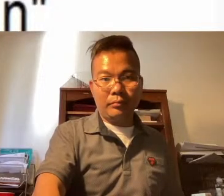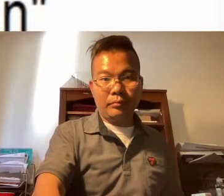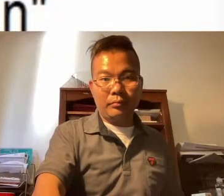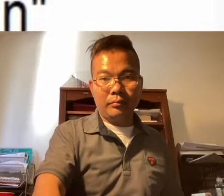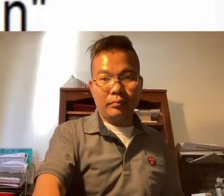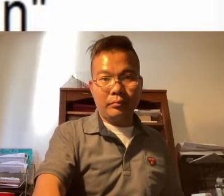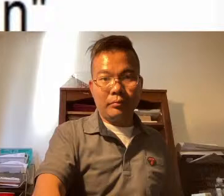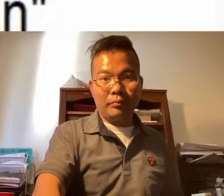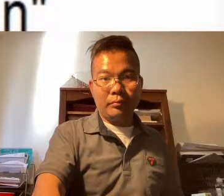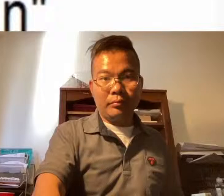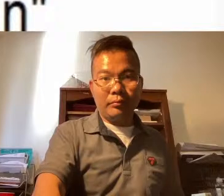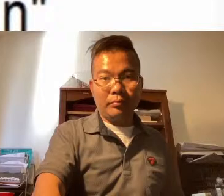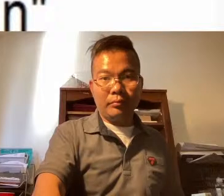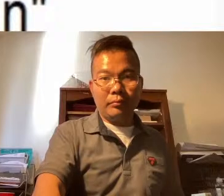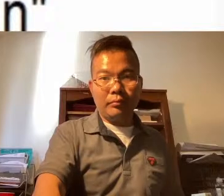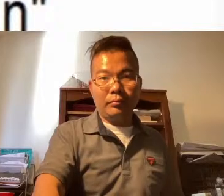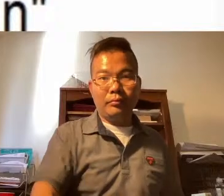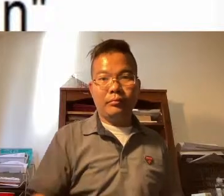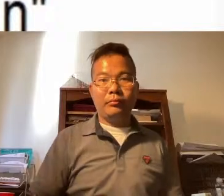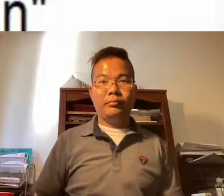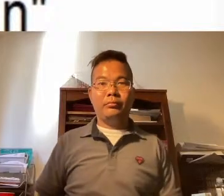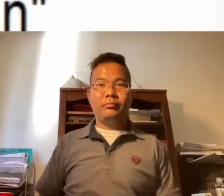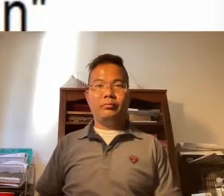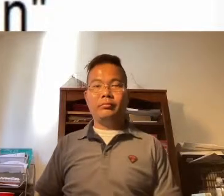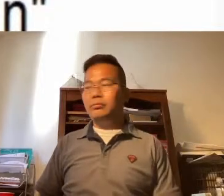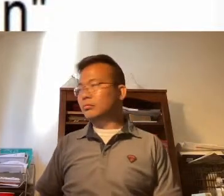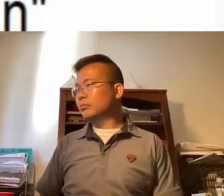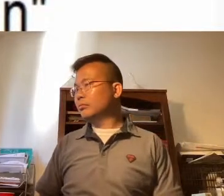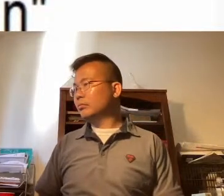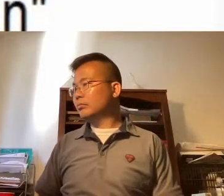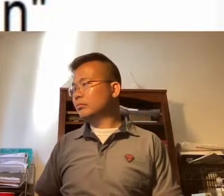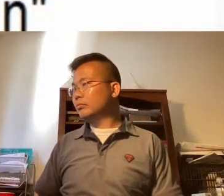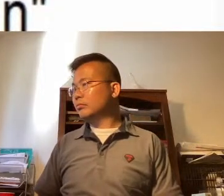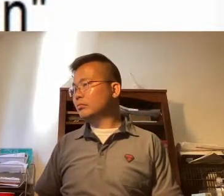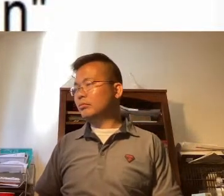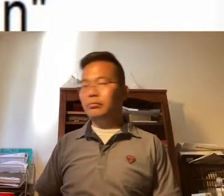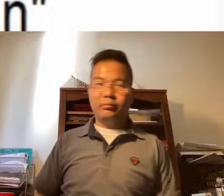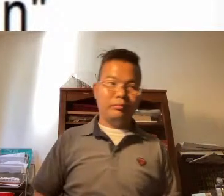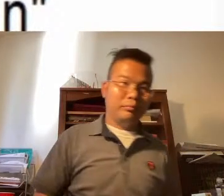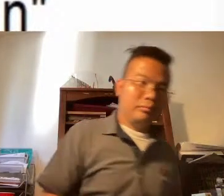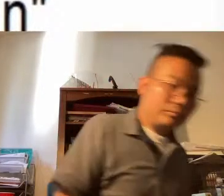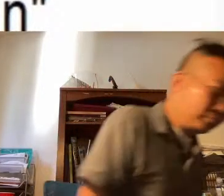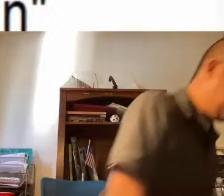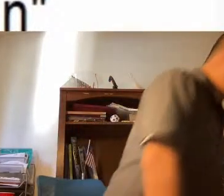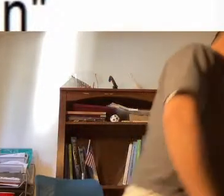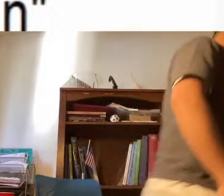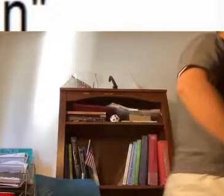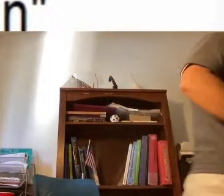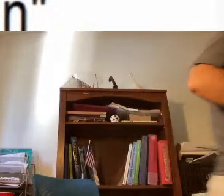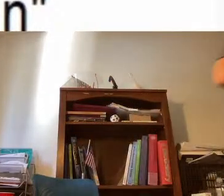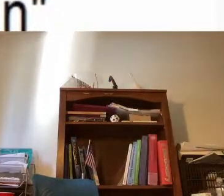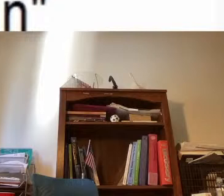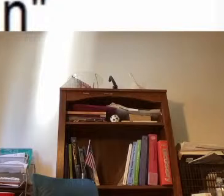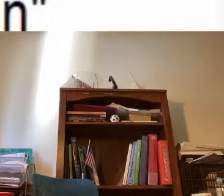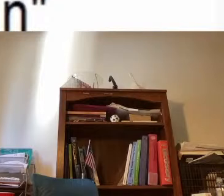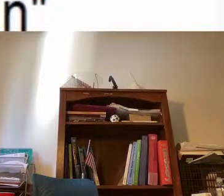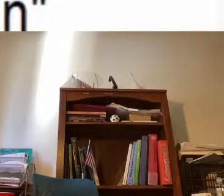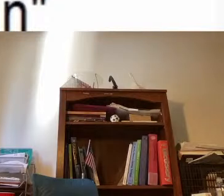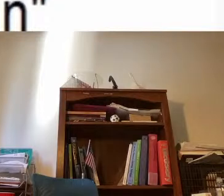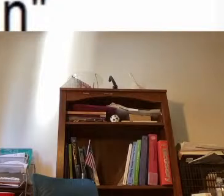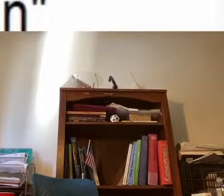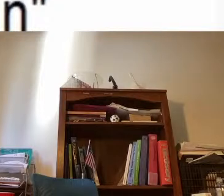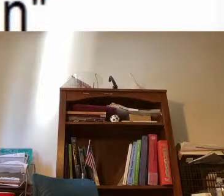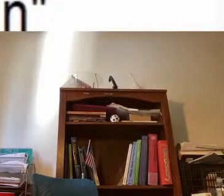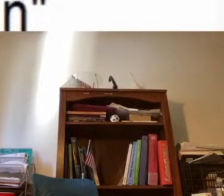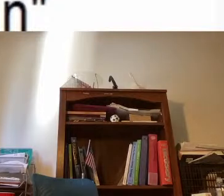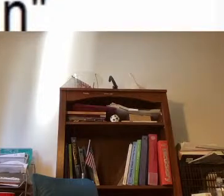trọng, rất là nghiêm trọng nha quý vị. Và tôi có thấy là trên cái thông tin á thì Hoài Linh có chứng nhận số dư. Thì nói